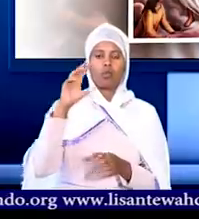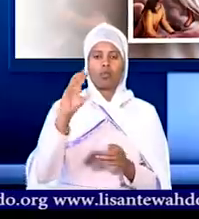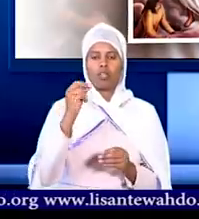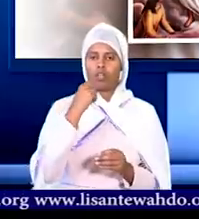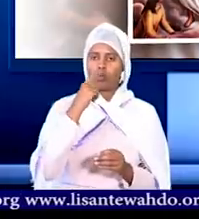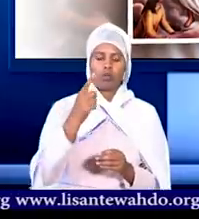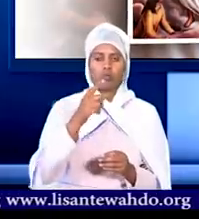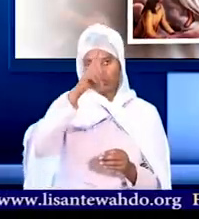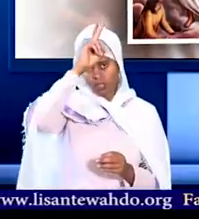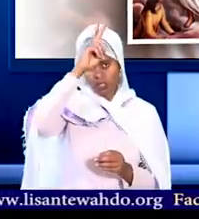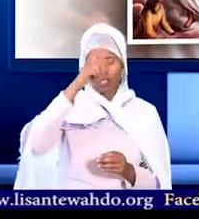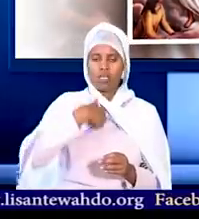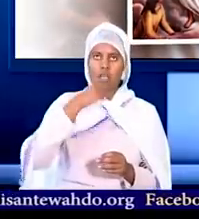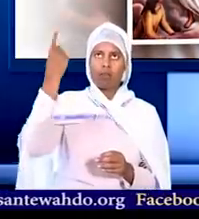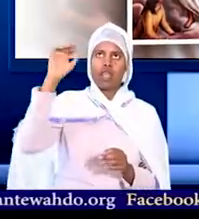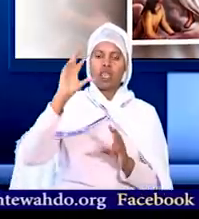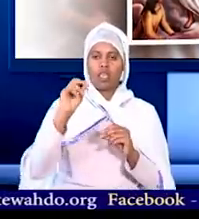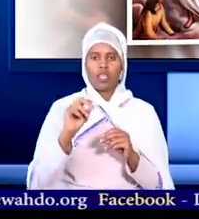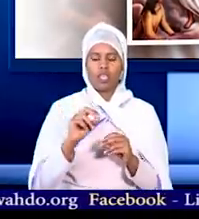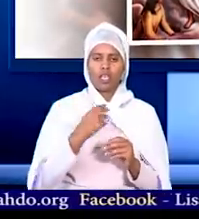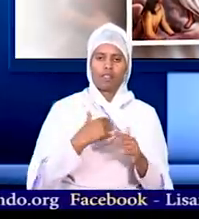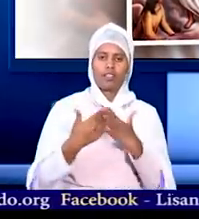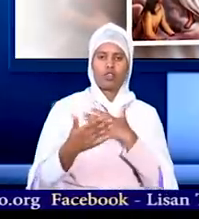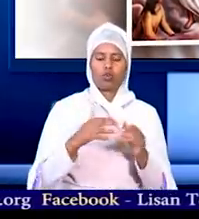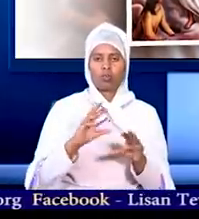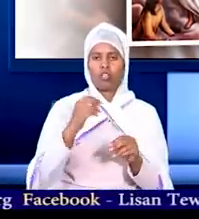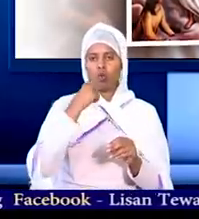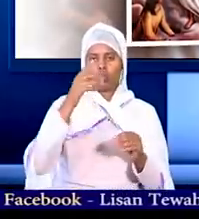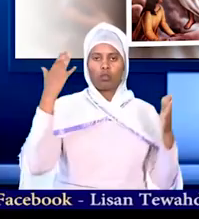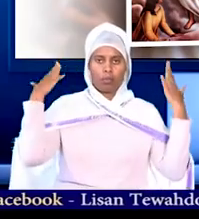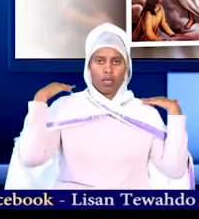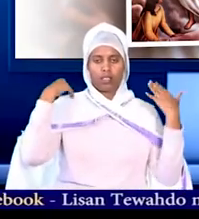ኣነ ኣምላክኩም ኣነ ፈጣሪኹም